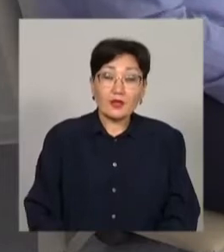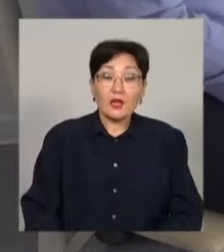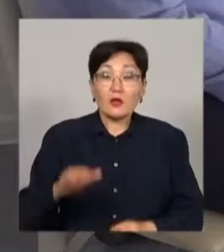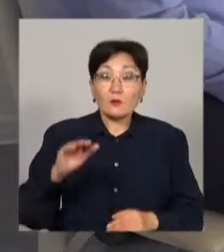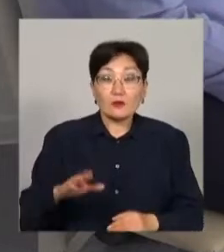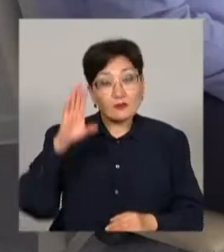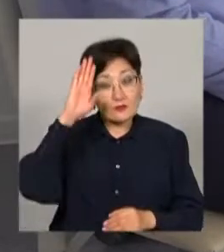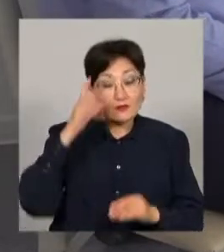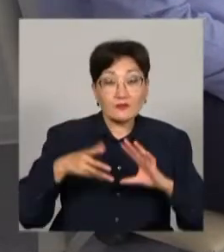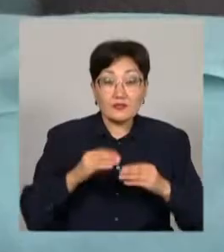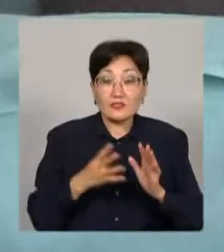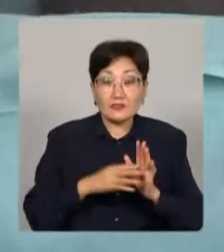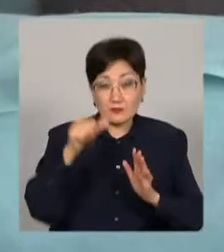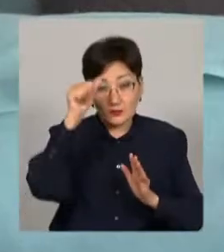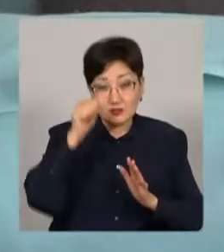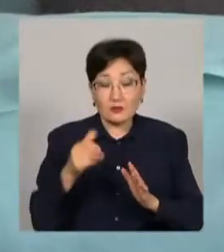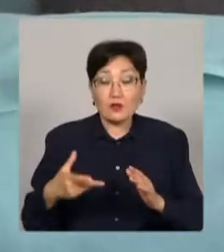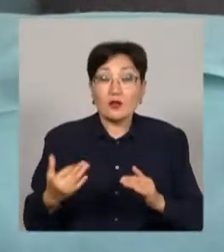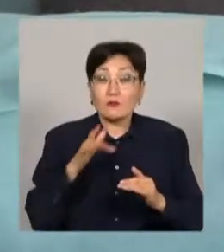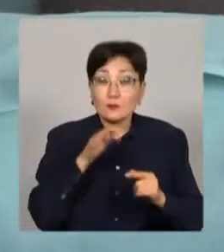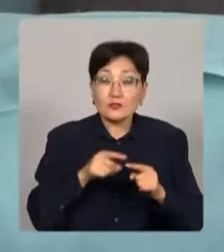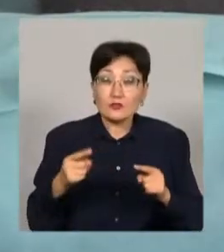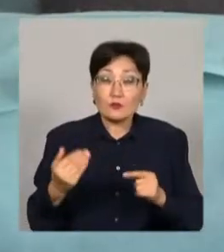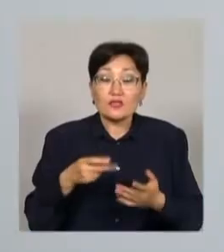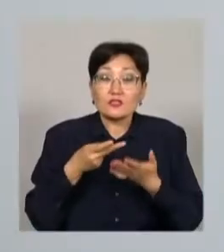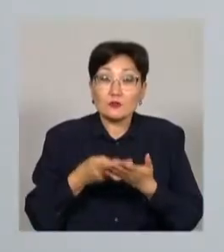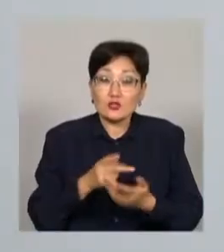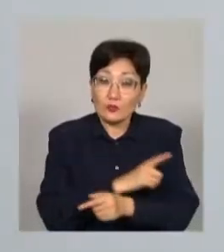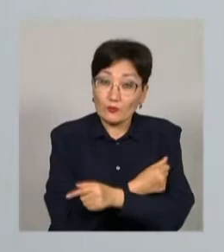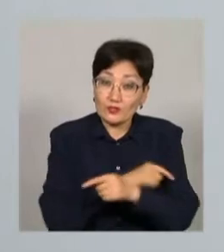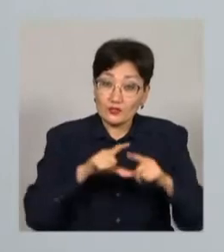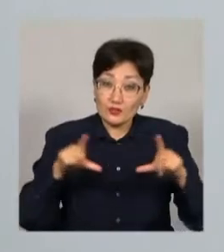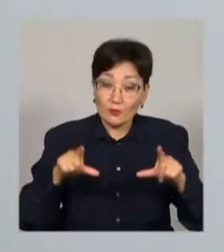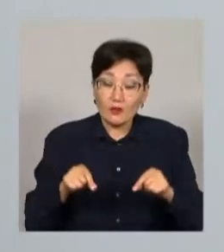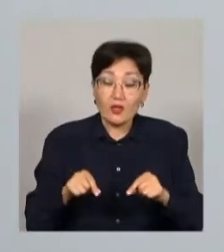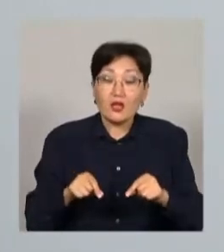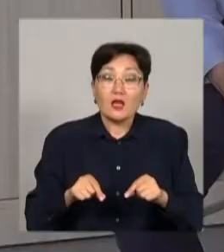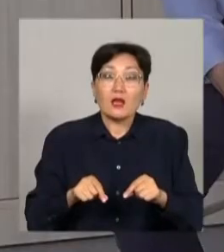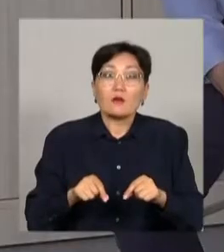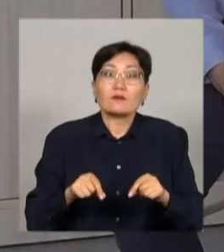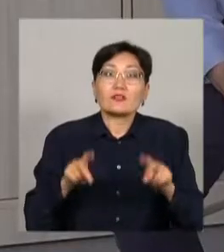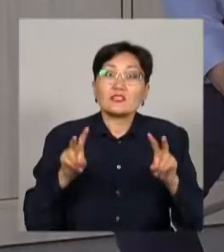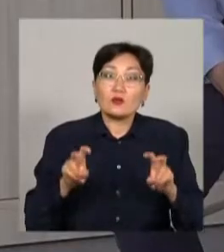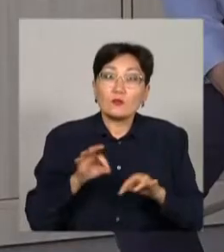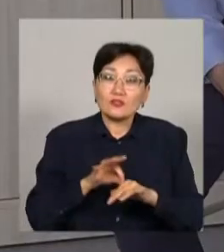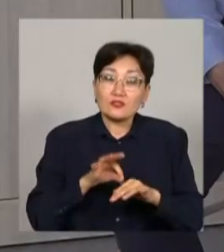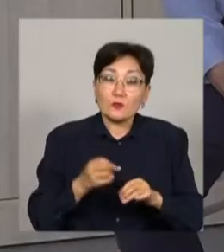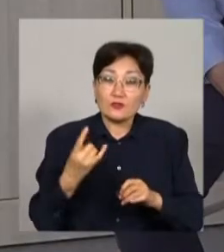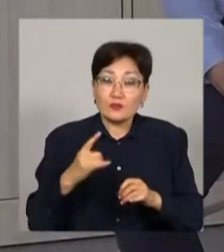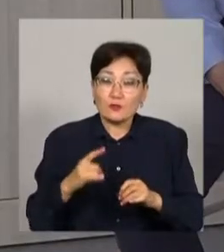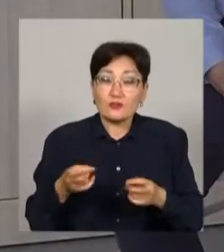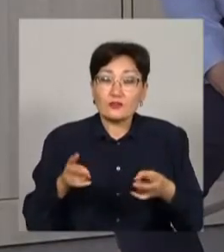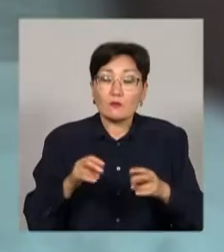Маленькому Умару всего 9 месяцев, и все это время он лежит в больнице. У малыша обструктивная гидроцефалия. Это значит, что ребенок